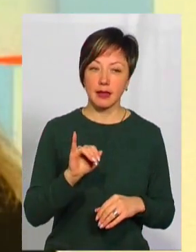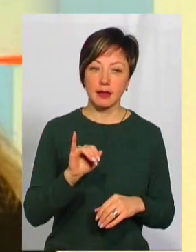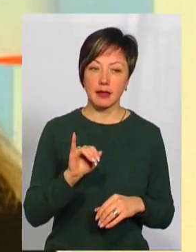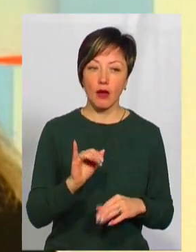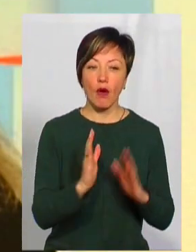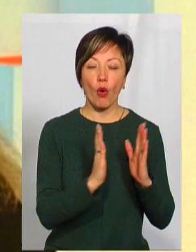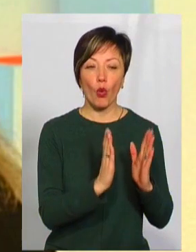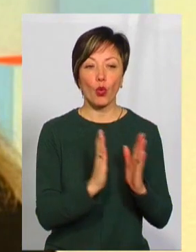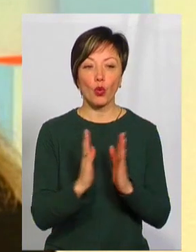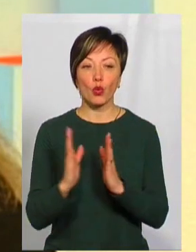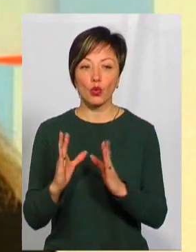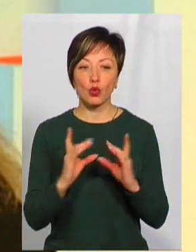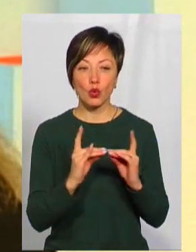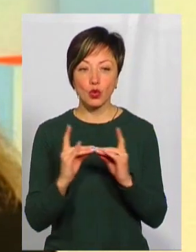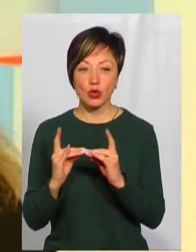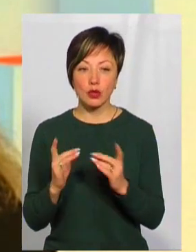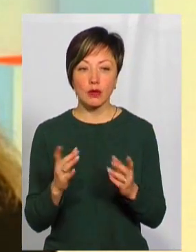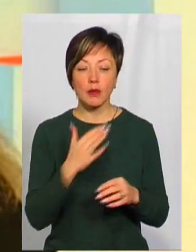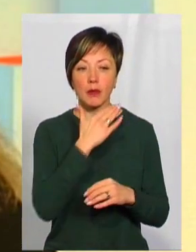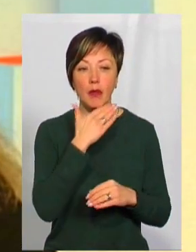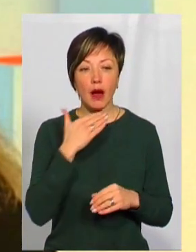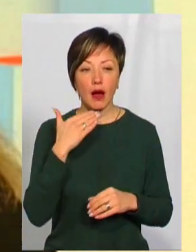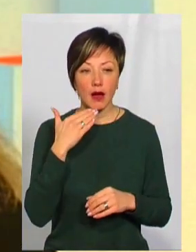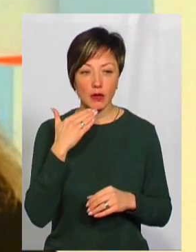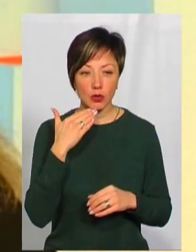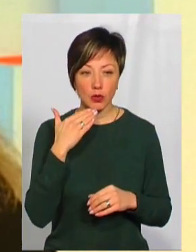в гуртожитку якби багато